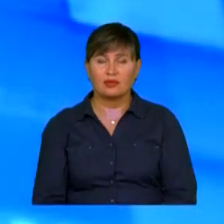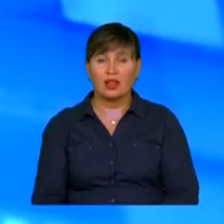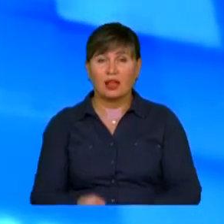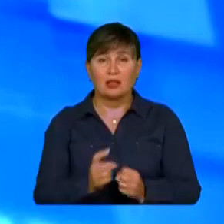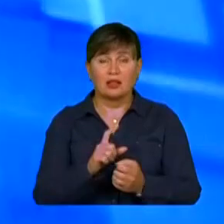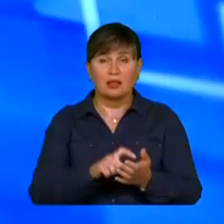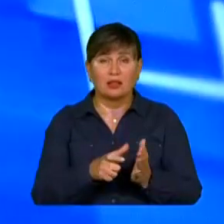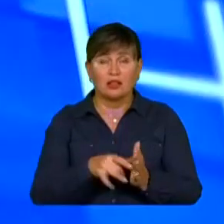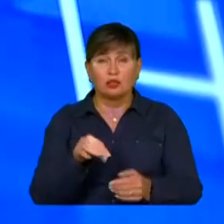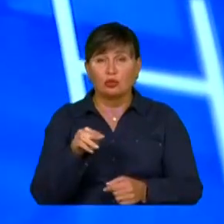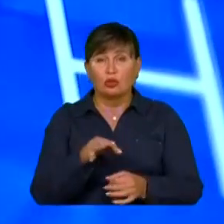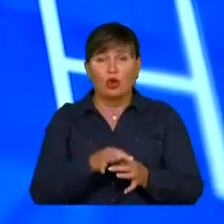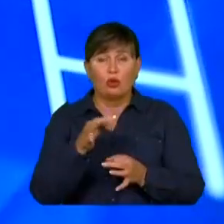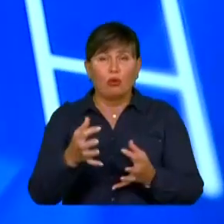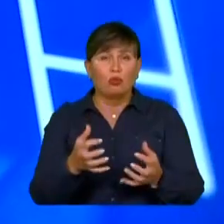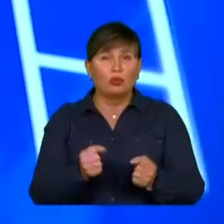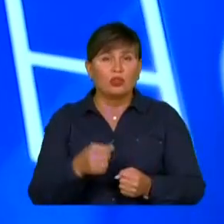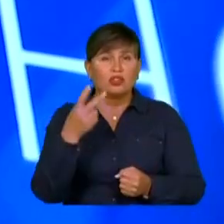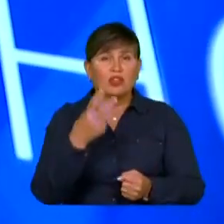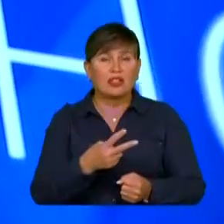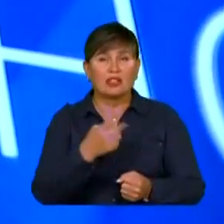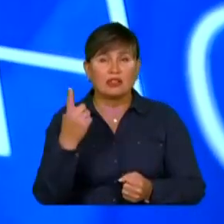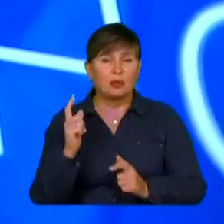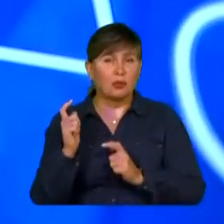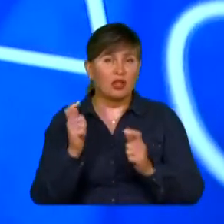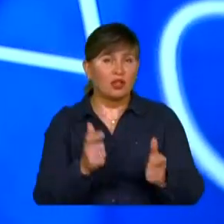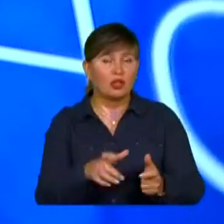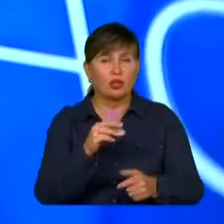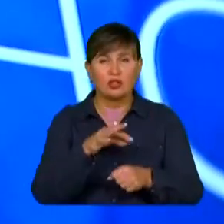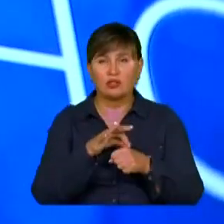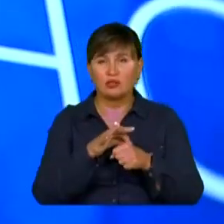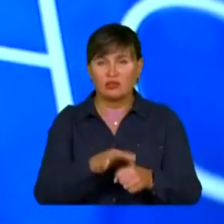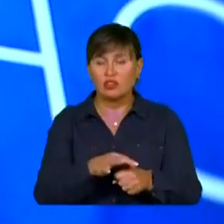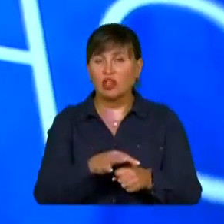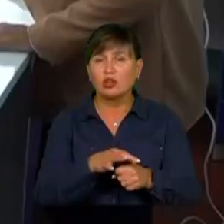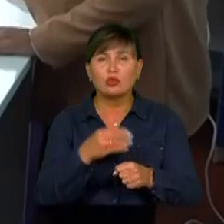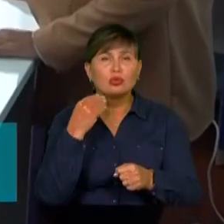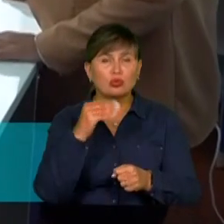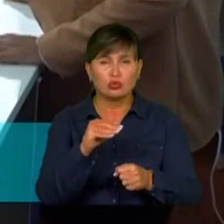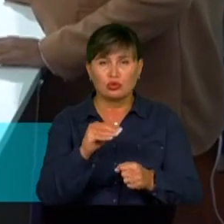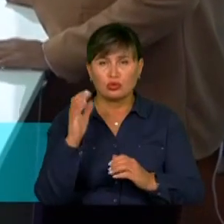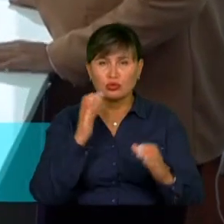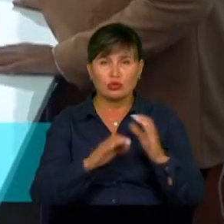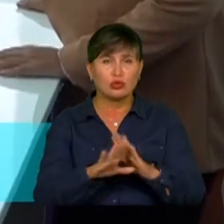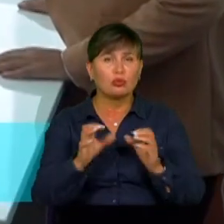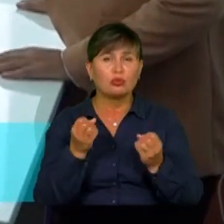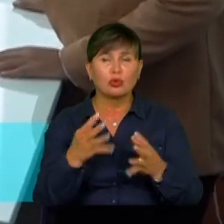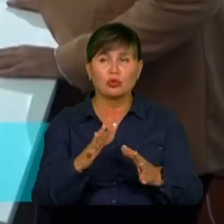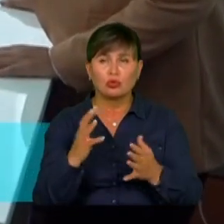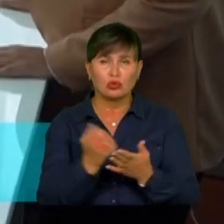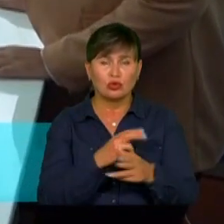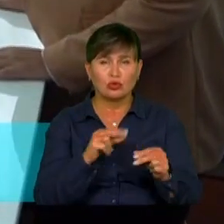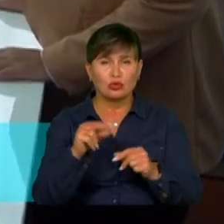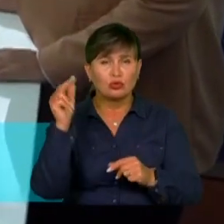11-классница из Туркестанской области получила 21 приглашение от ведущих университетов мира. И это не просто удачный случай. К учебе